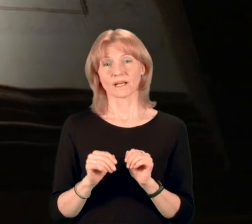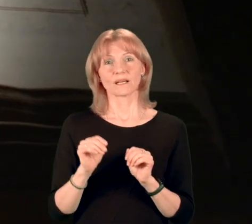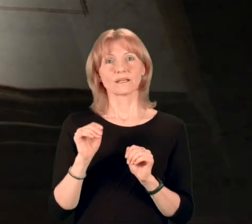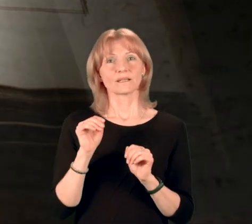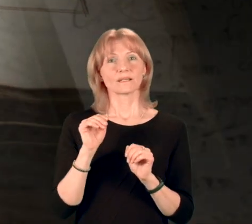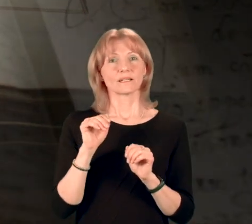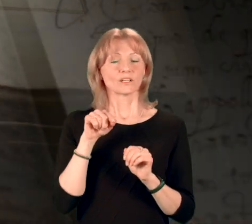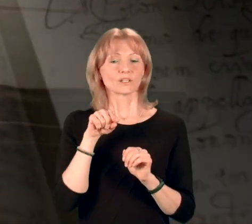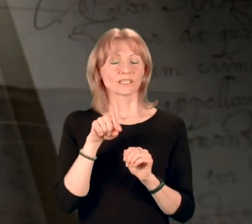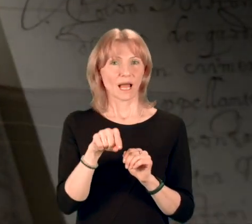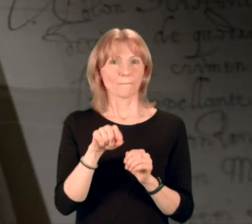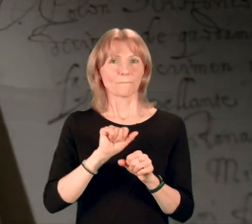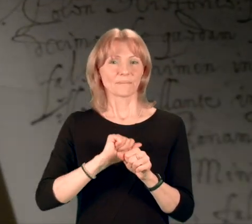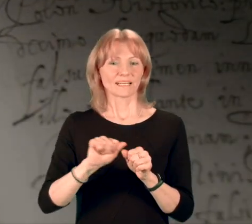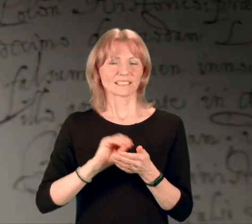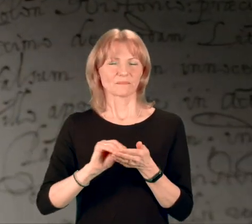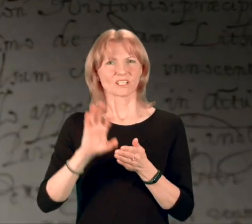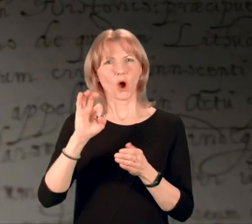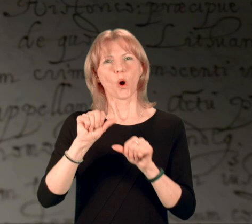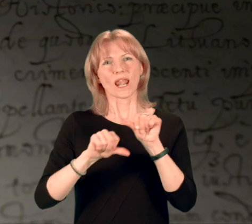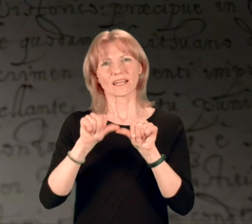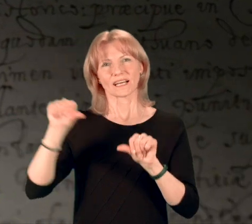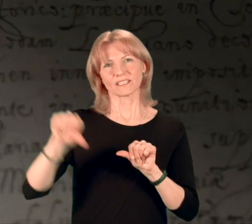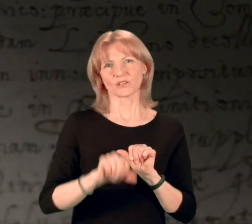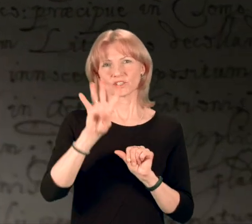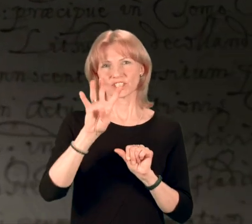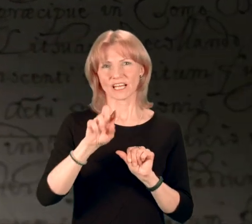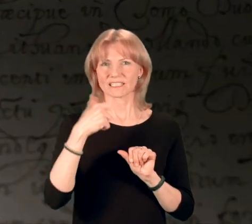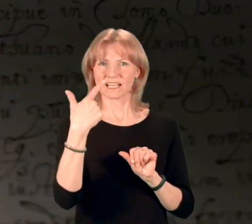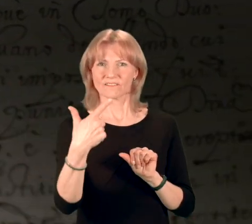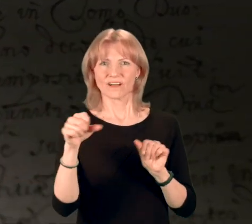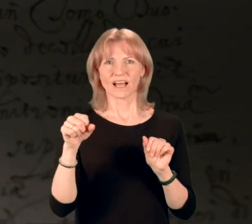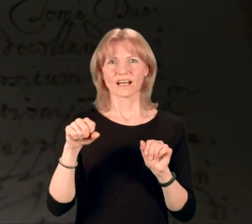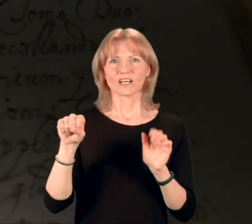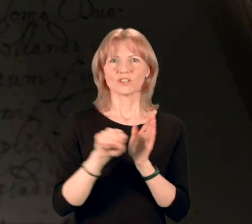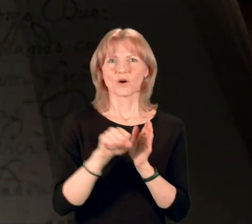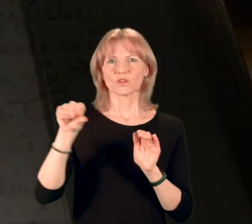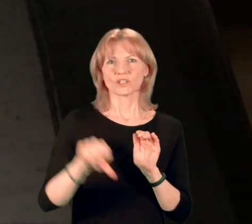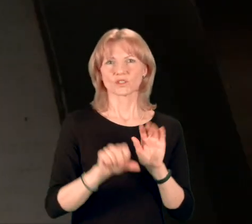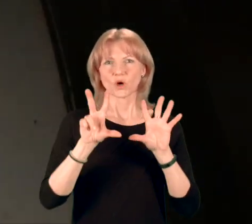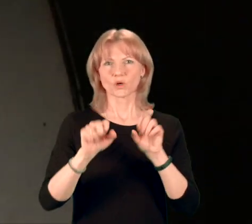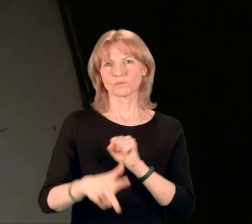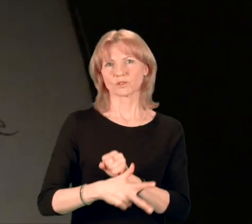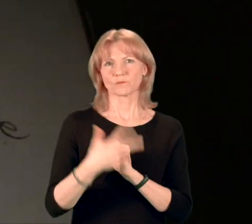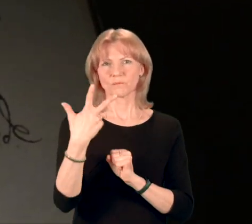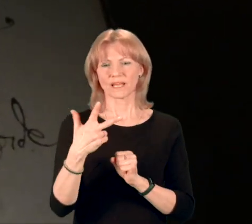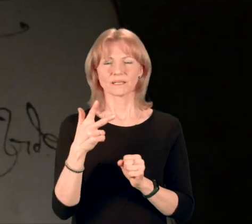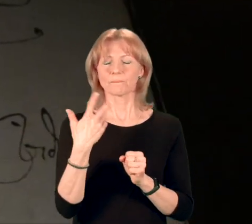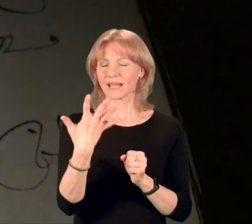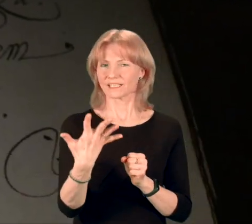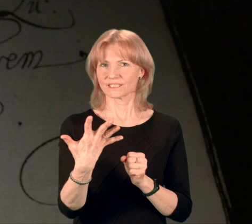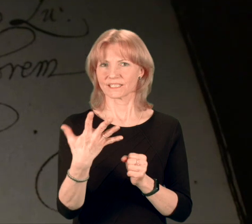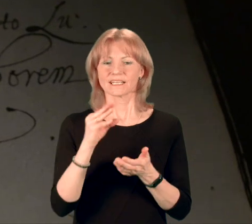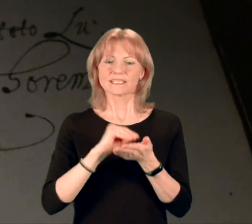Częstochowienzis, obejmujący lata 1402-1885. Zawiera on opis